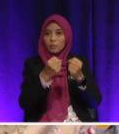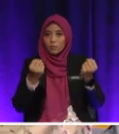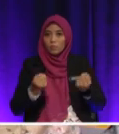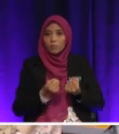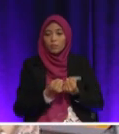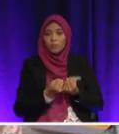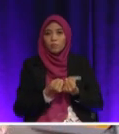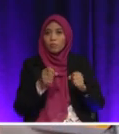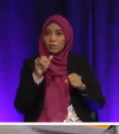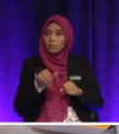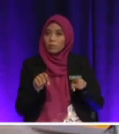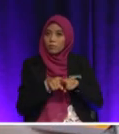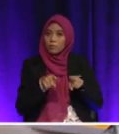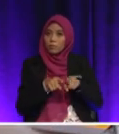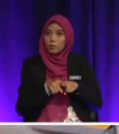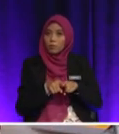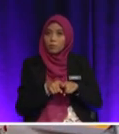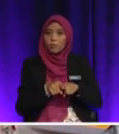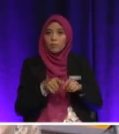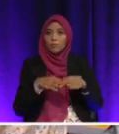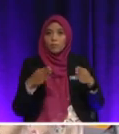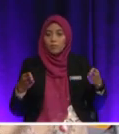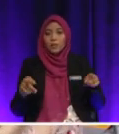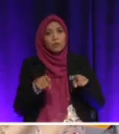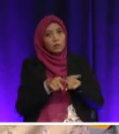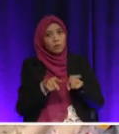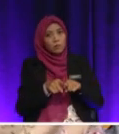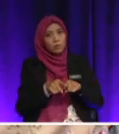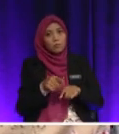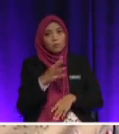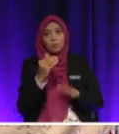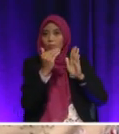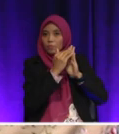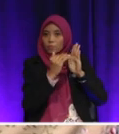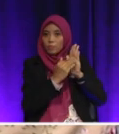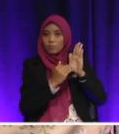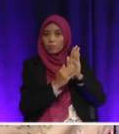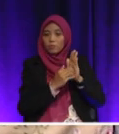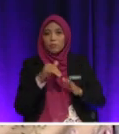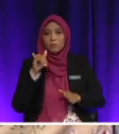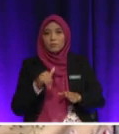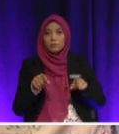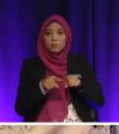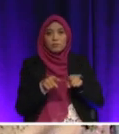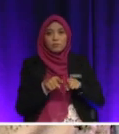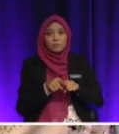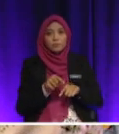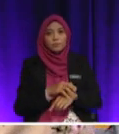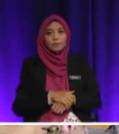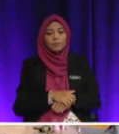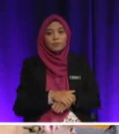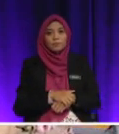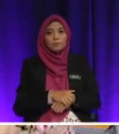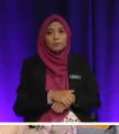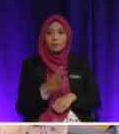kebangsaan sebagai bahasa pengantar dan kandungan kurikulum yang seragam dan bercorak kebangsaan dan penyakit